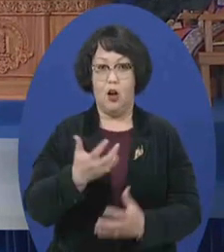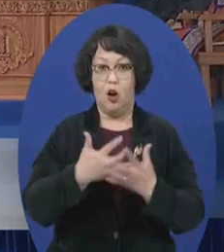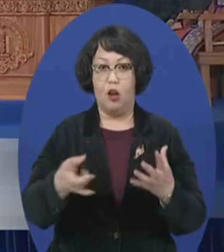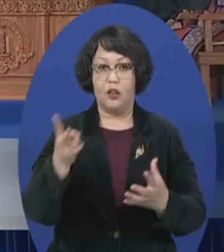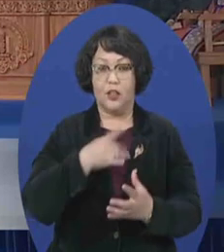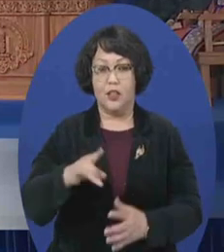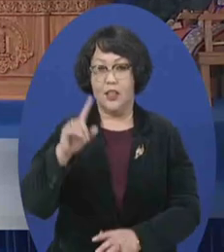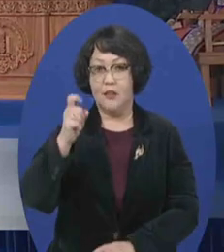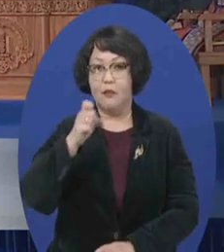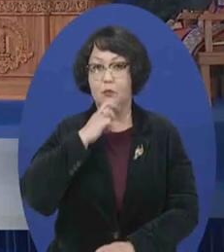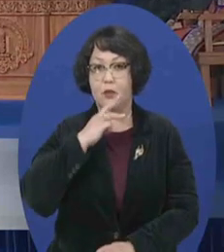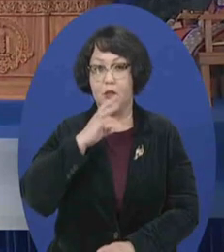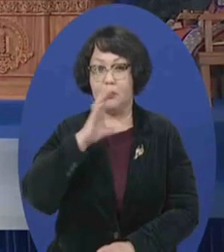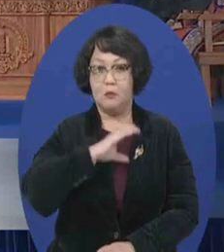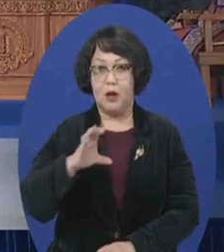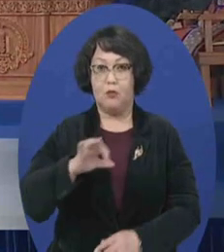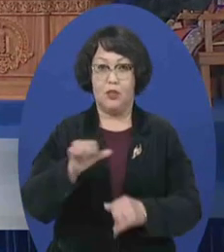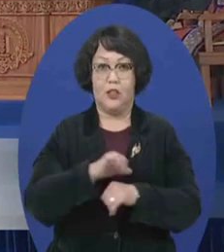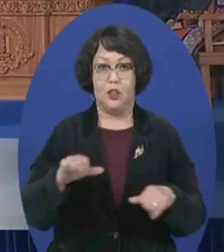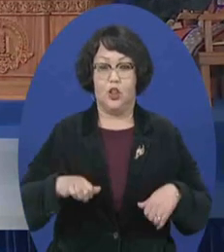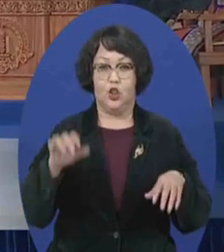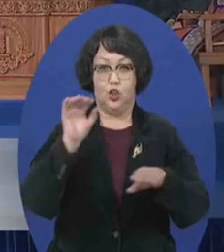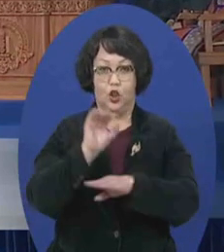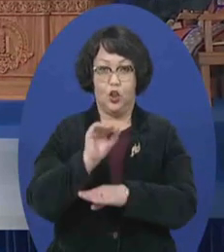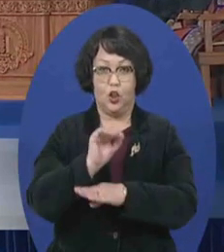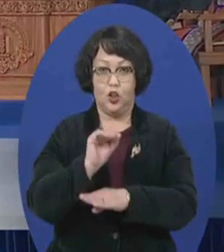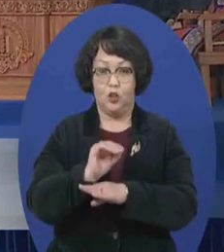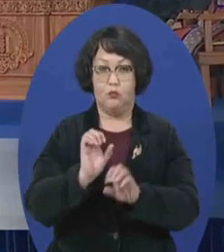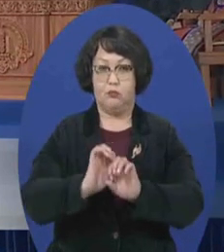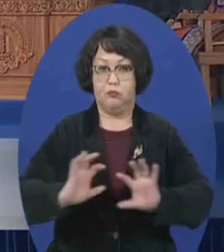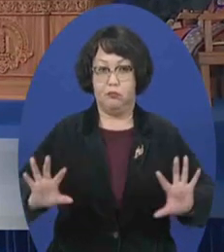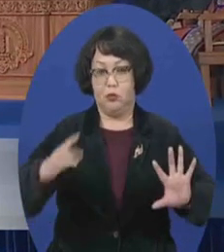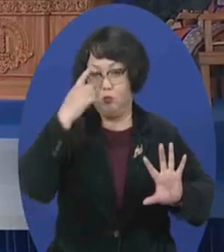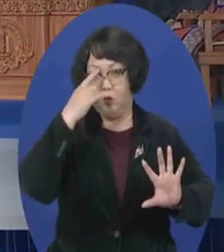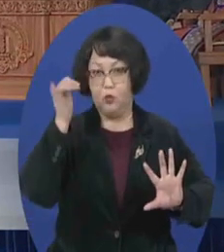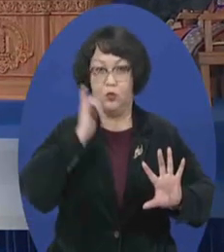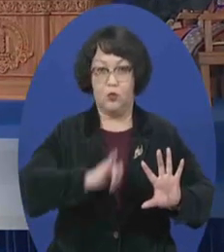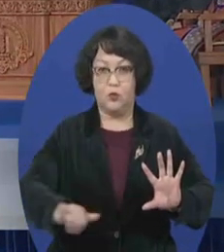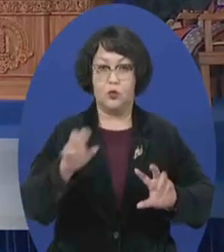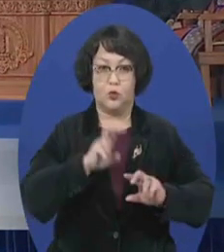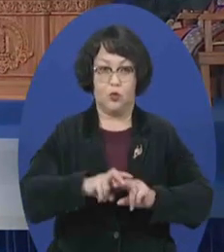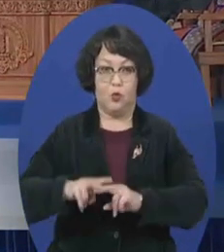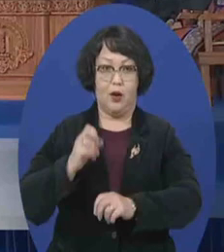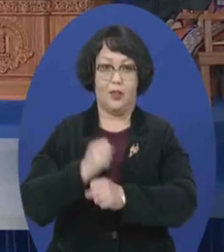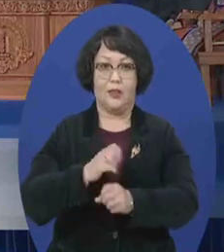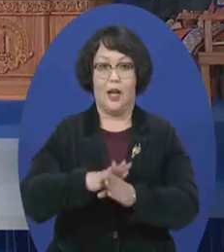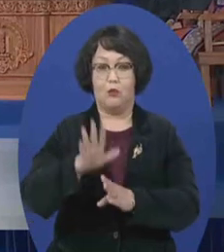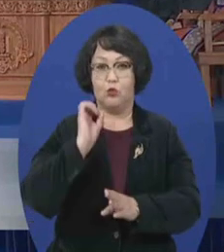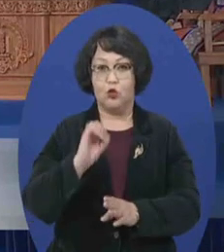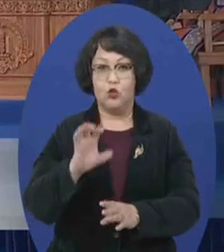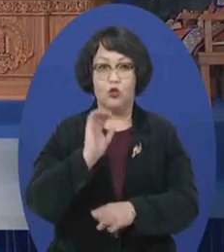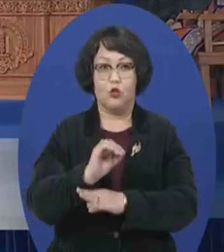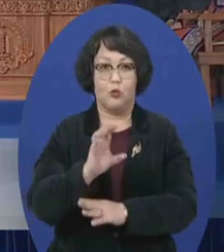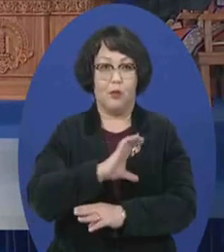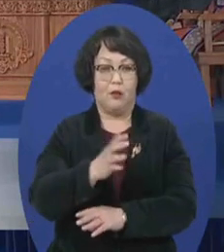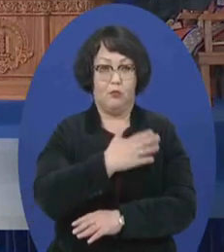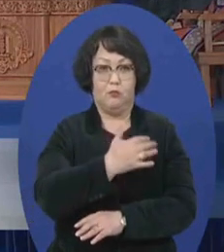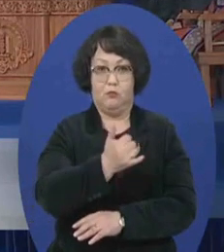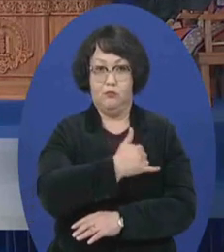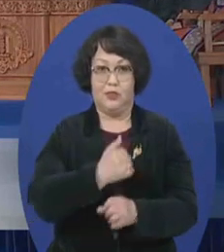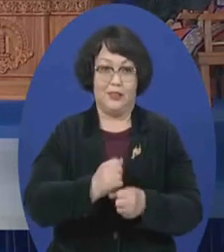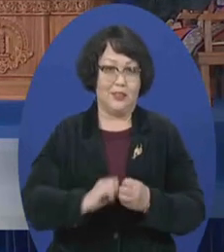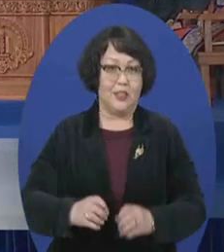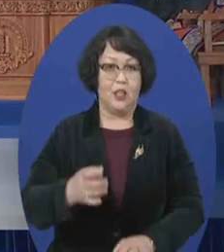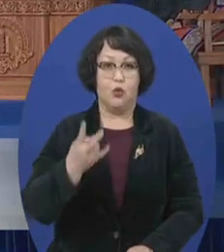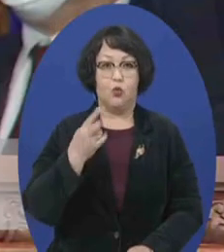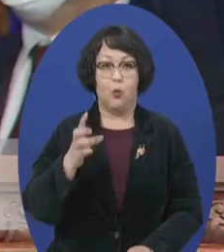олон нийтийн болон хэвлэл мэдээллийн байгууллага, иргэдийн төлөөлөл, за Монгол улс цуугаа дипломат төлөөлөгчийн газрын тэргүүн нар,